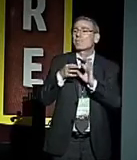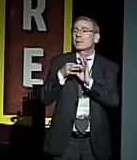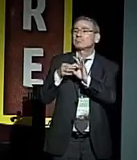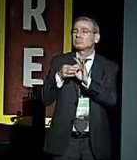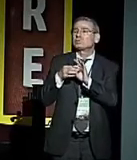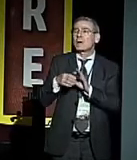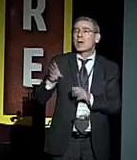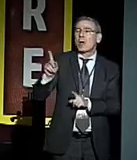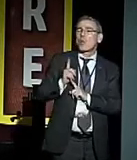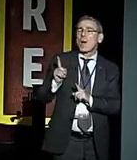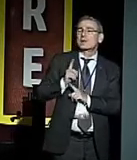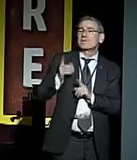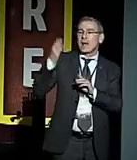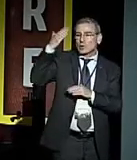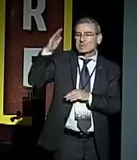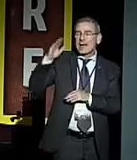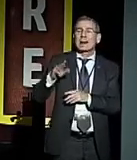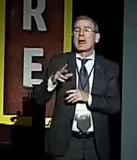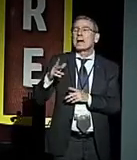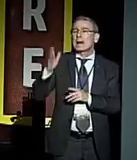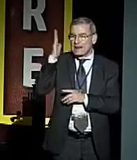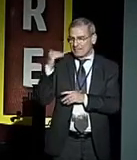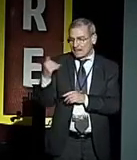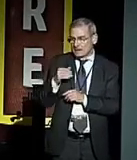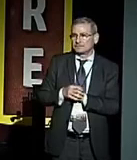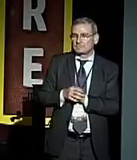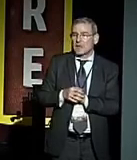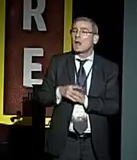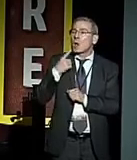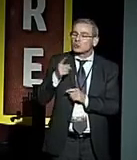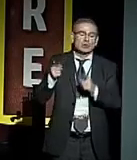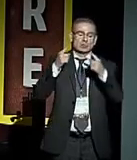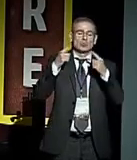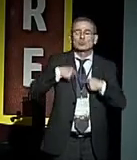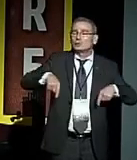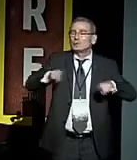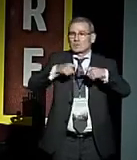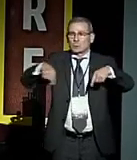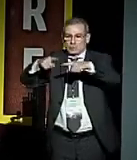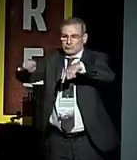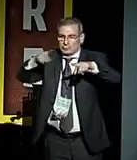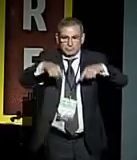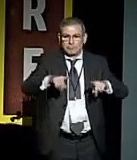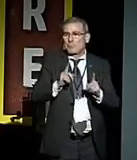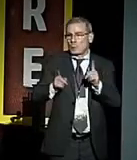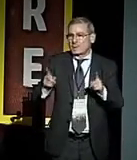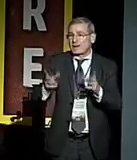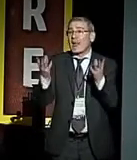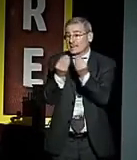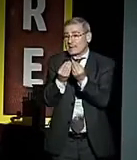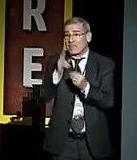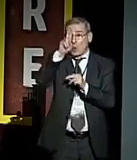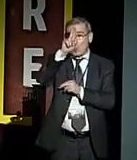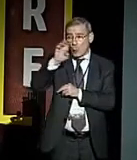E chiede di impegnarsi in tutte le sedi istituzionali e politiche per attuare nel più breve tempo possibile, insieme all'Unione Europea e